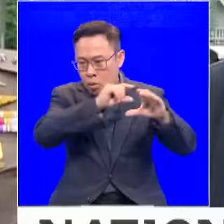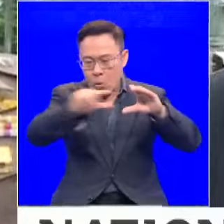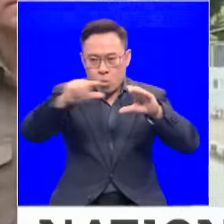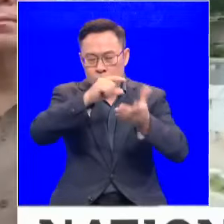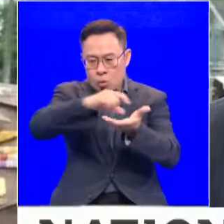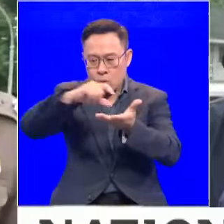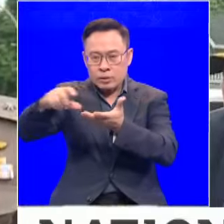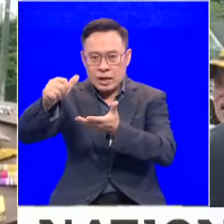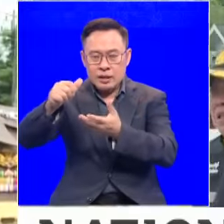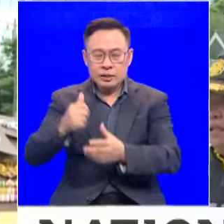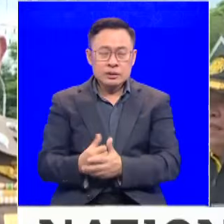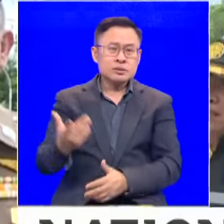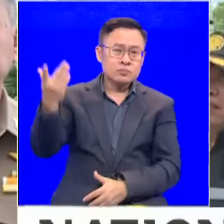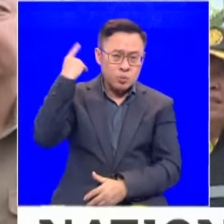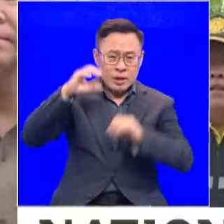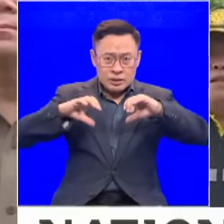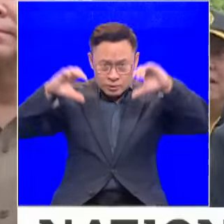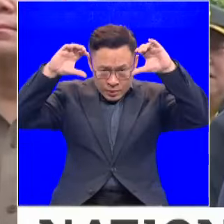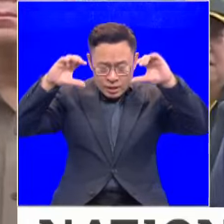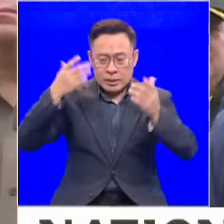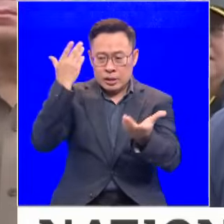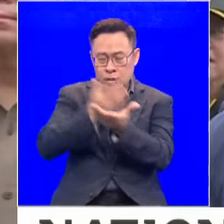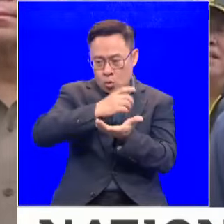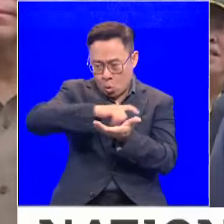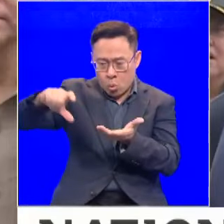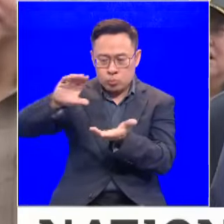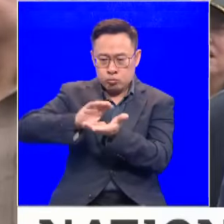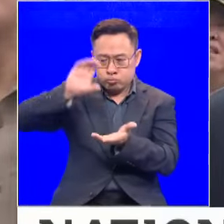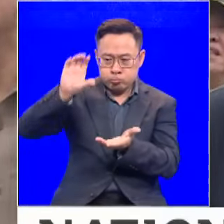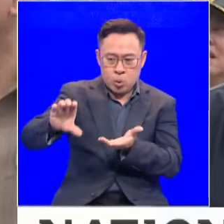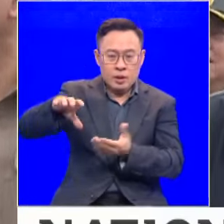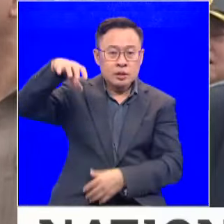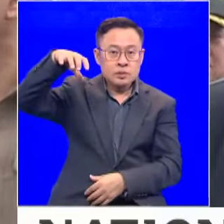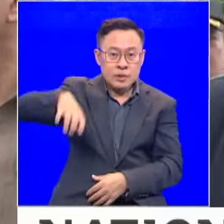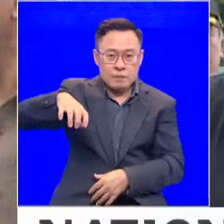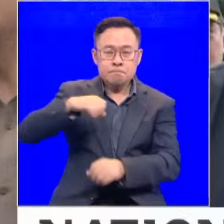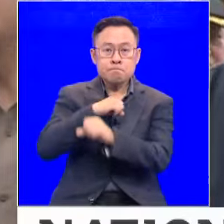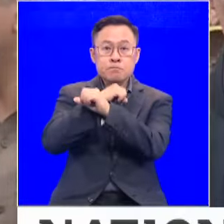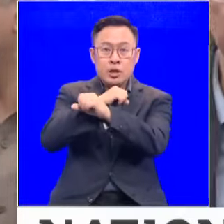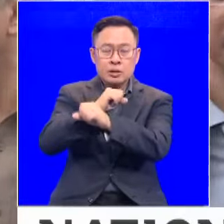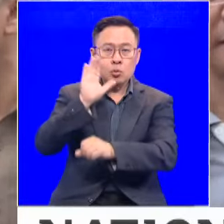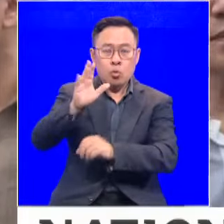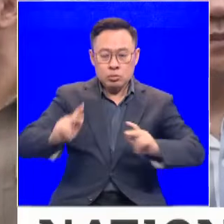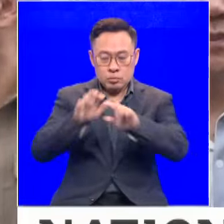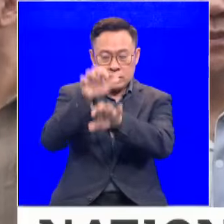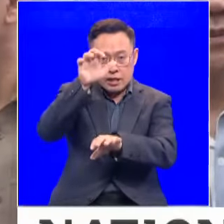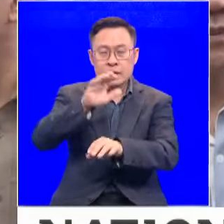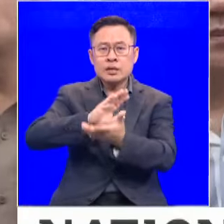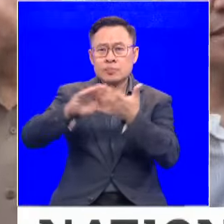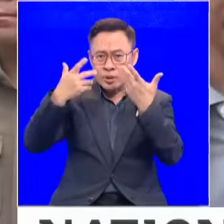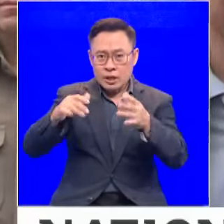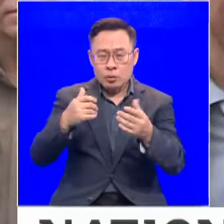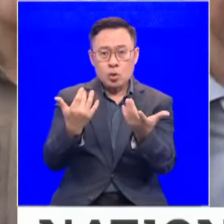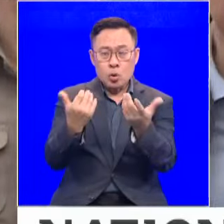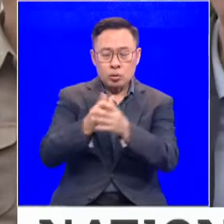ปพแล้วดำเนินการสำรวจรายชื่อผู้ได้ลงทะเบียนเพื่อที่จะโอนเงินเยียวยาไปให้เร็วที่สุดเป็นไปตามความ